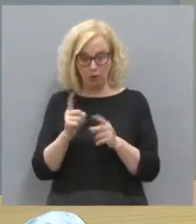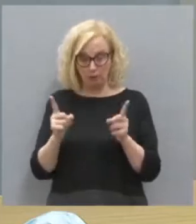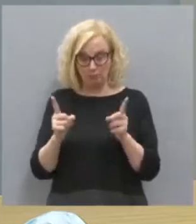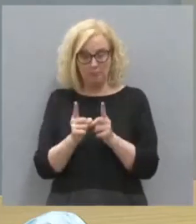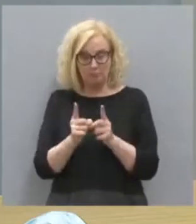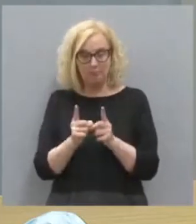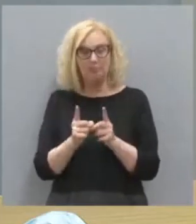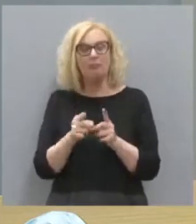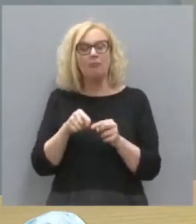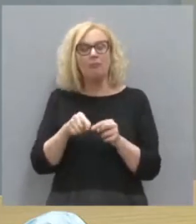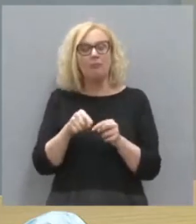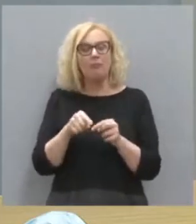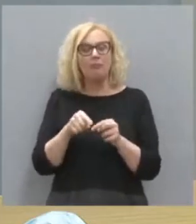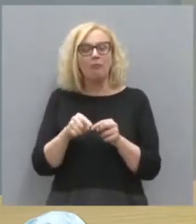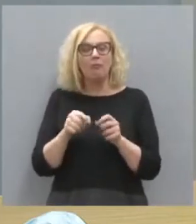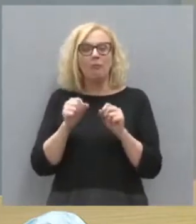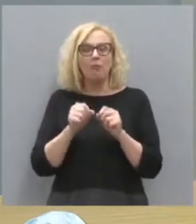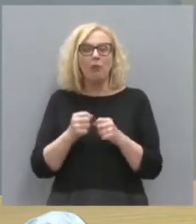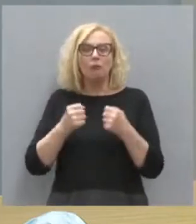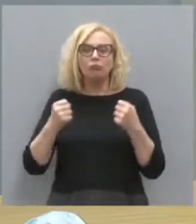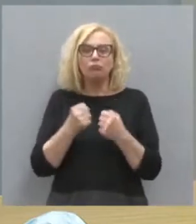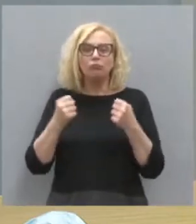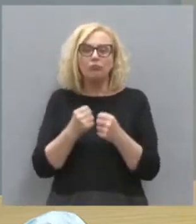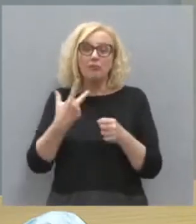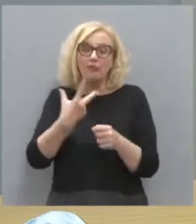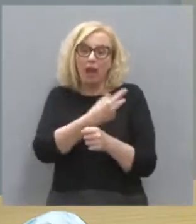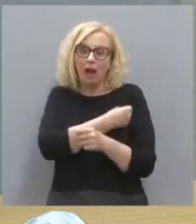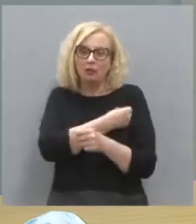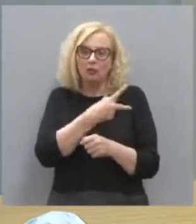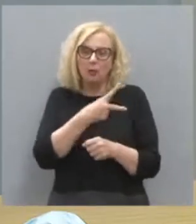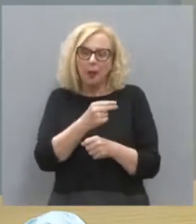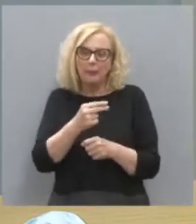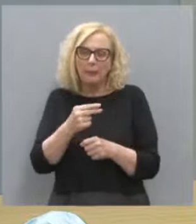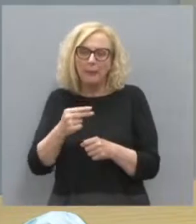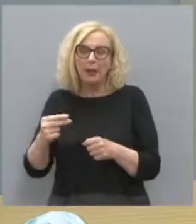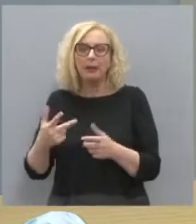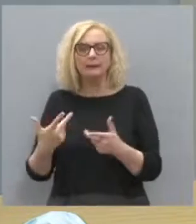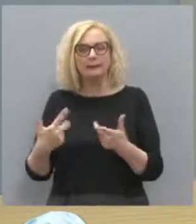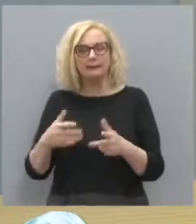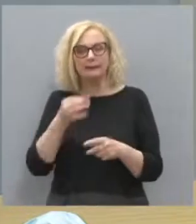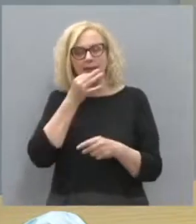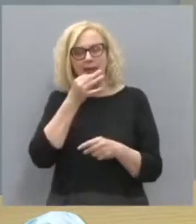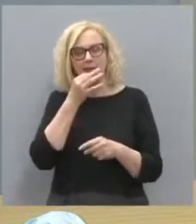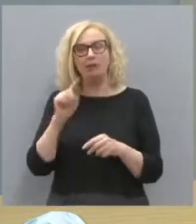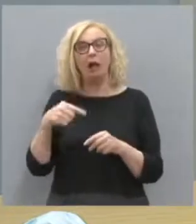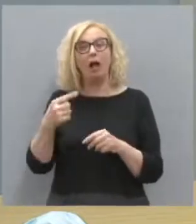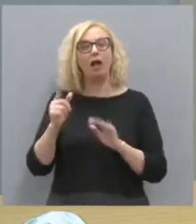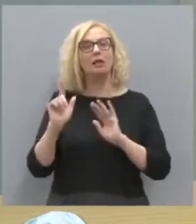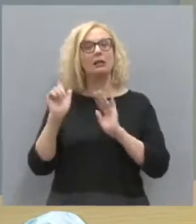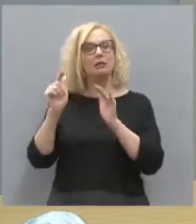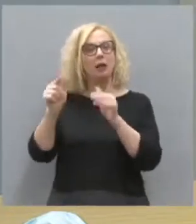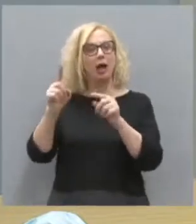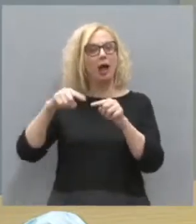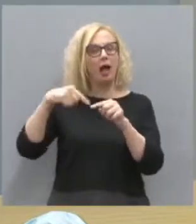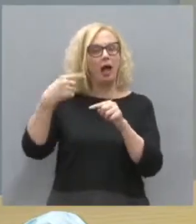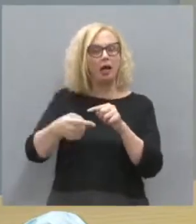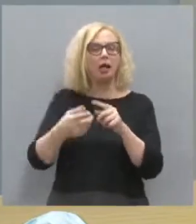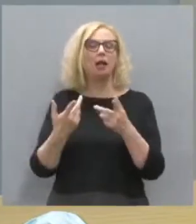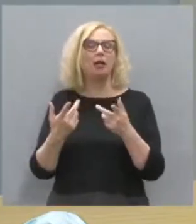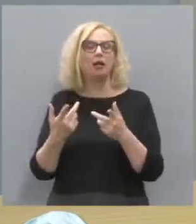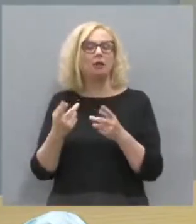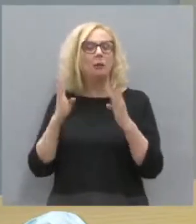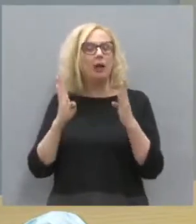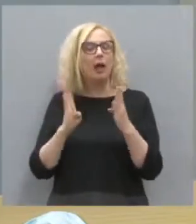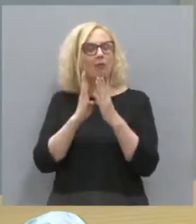ampia campagna vaccinale ci porterà appunto nelle settimane successive a poter affrontare invece con una maggiore